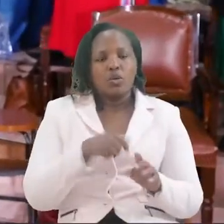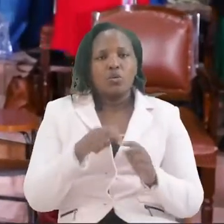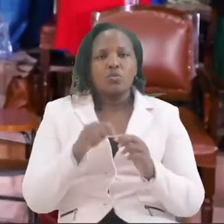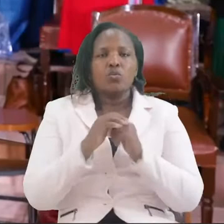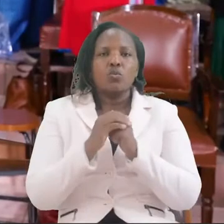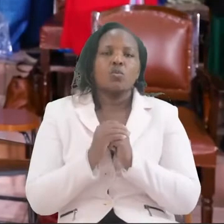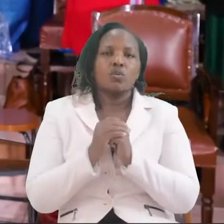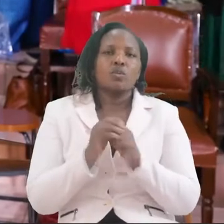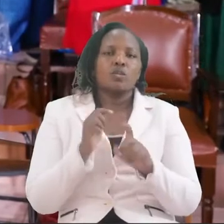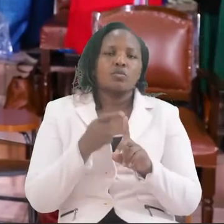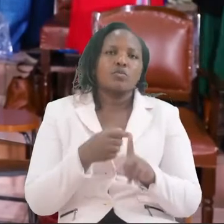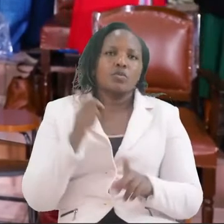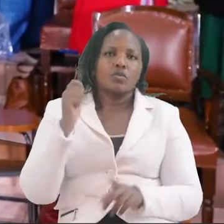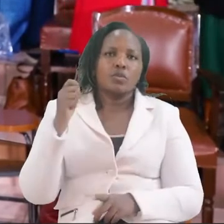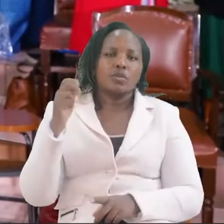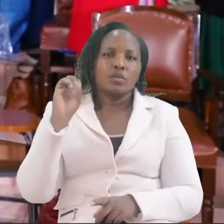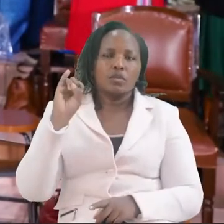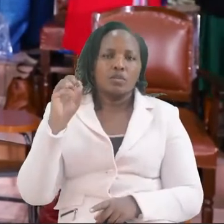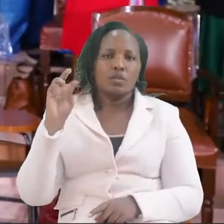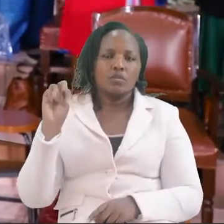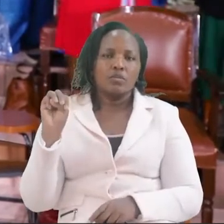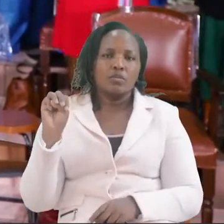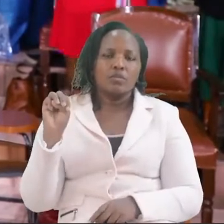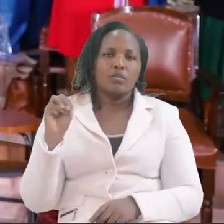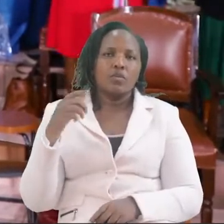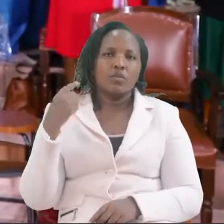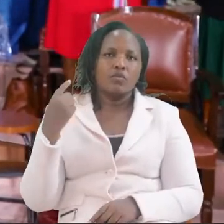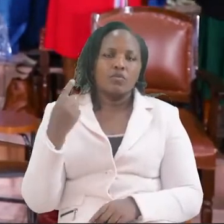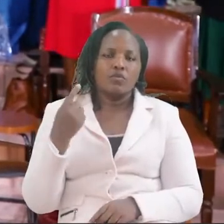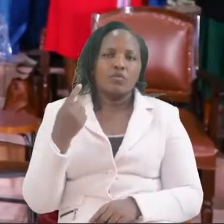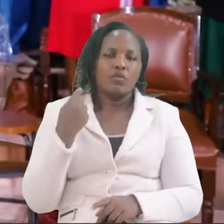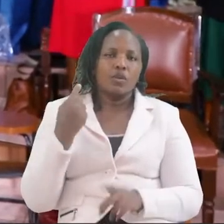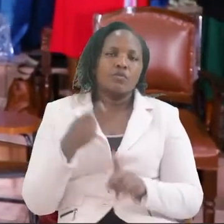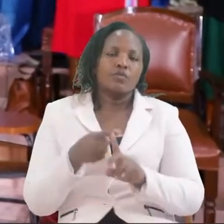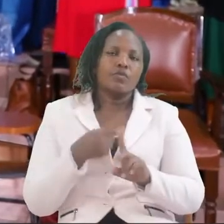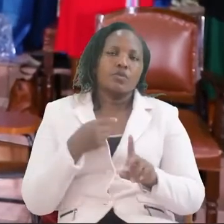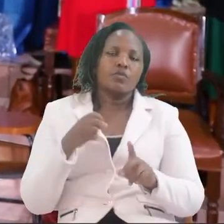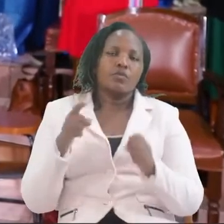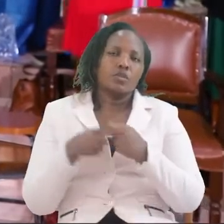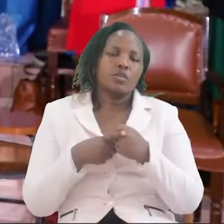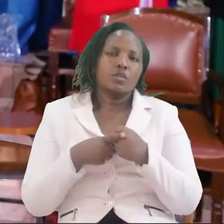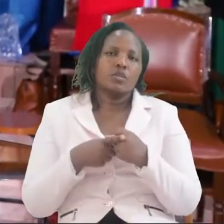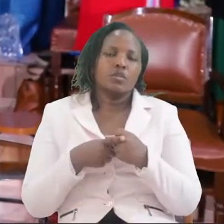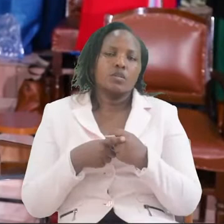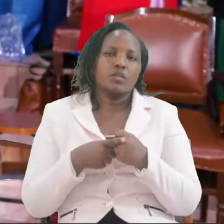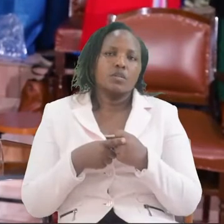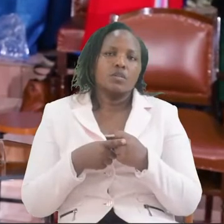Kuabudu kutoka Timotheo wa kwanza kifungu cha sita,